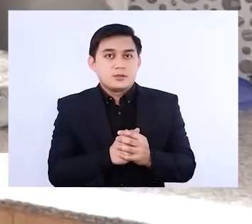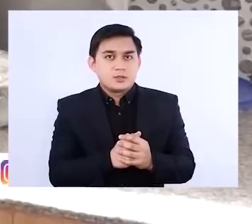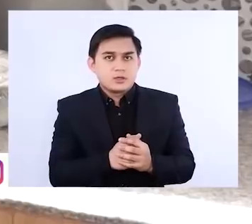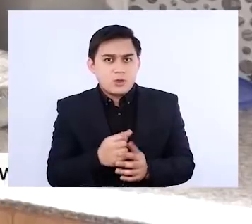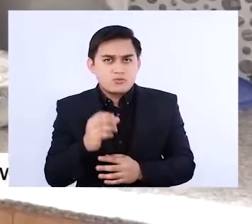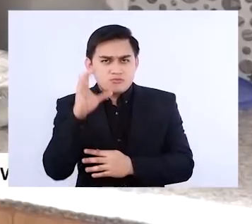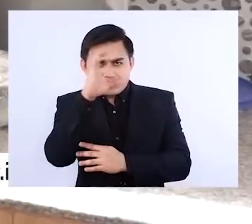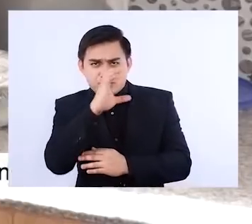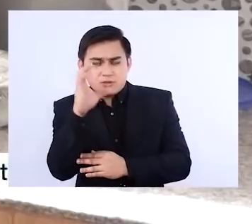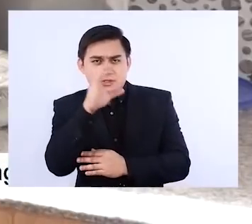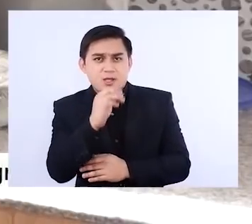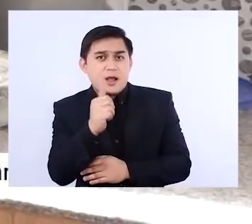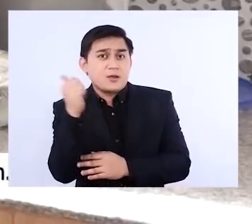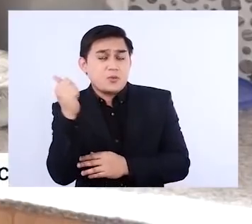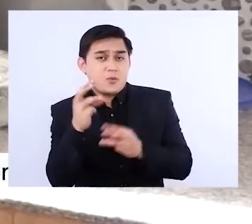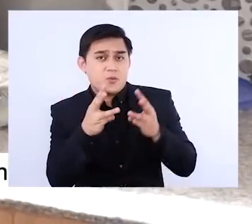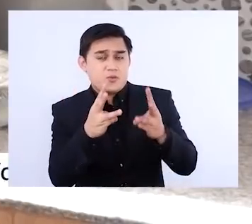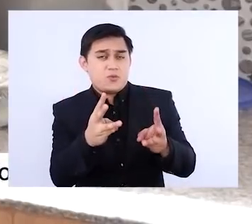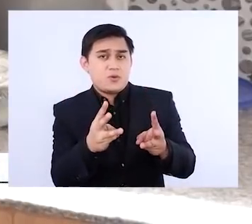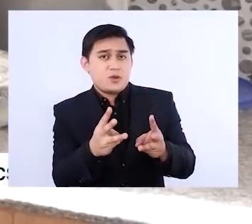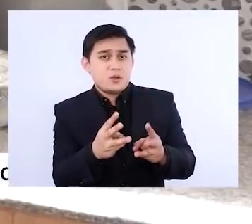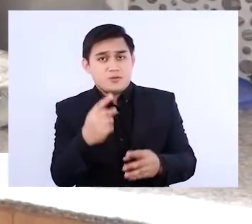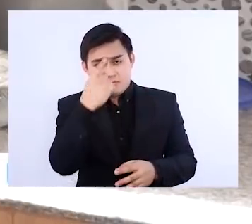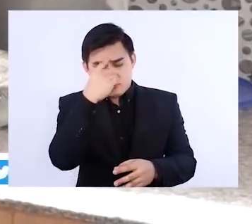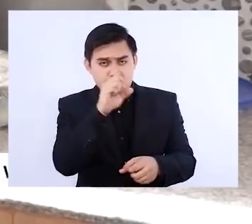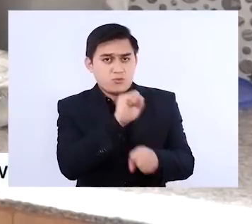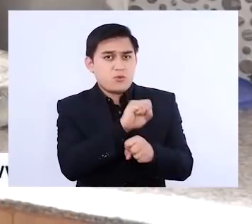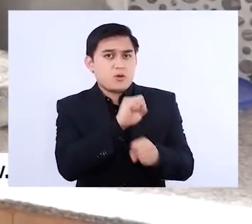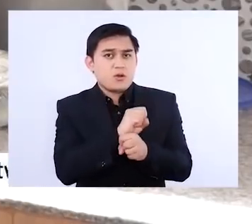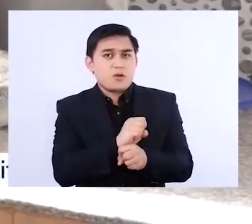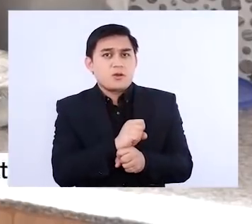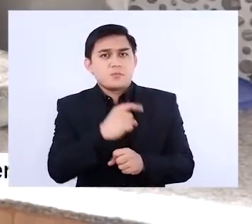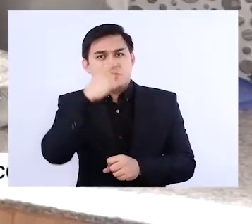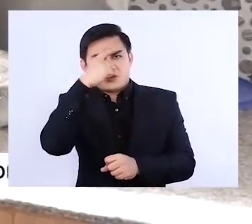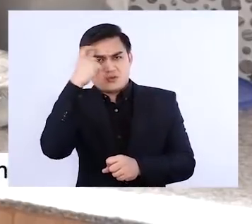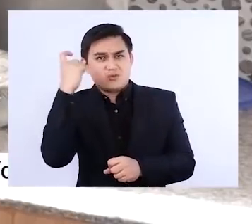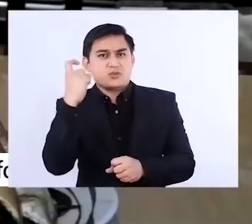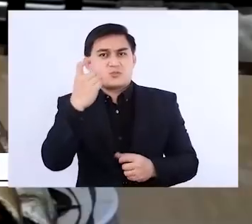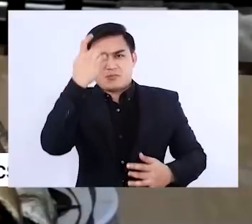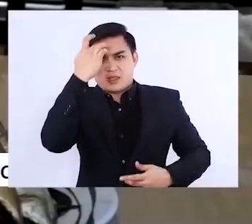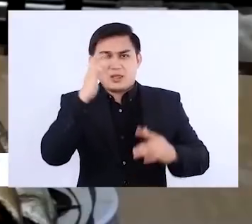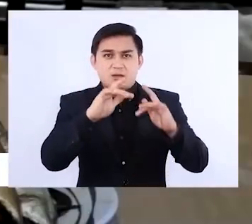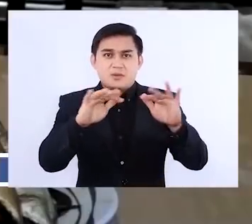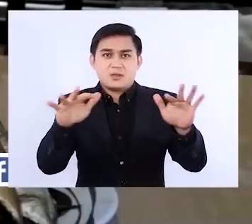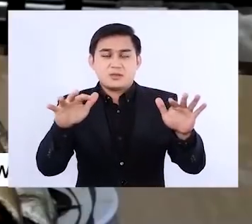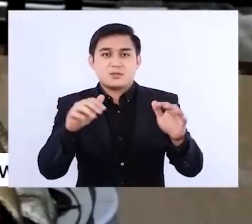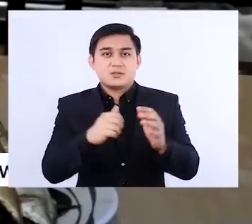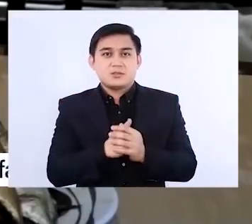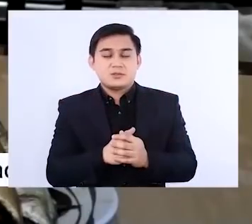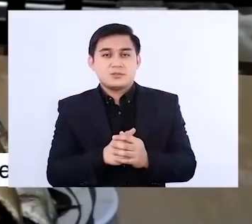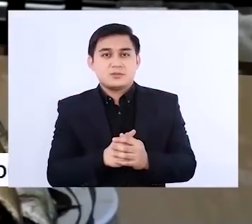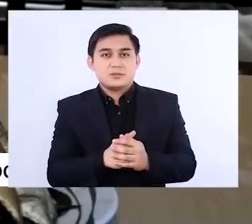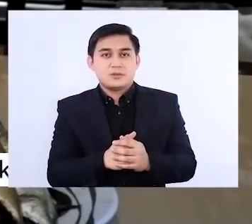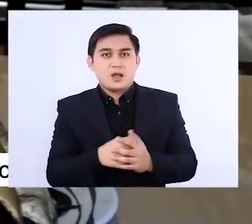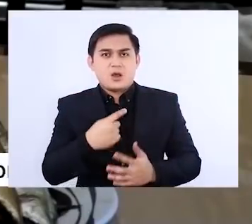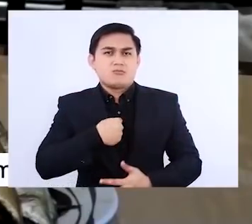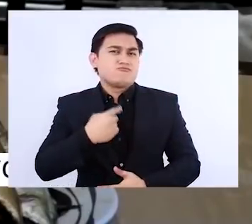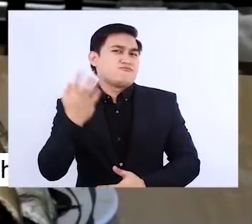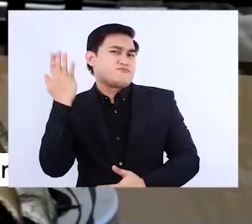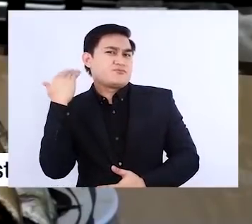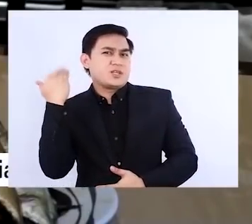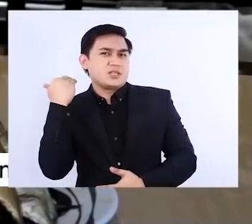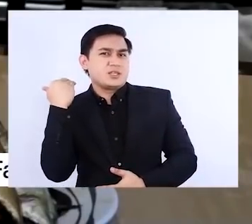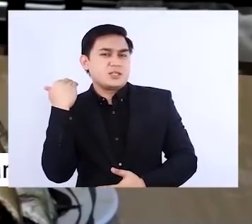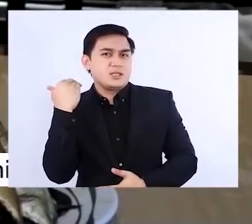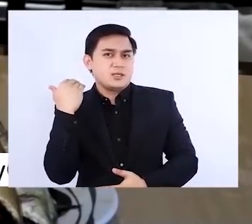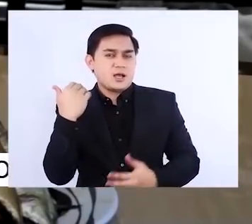ng alternatibong paraan ng ikabubuhay dahil sa nangyaring pandemya. Dati po ako may-ari ng